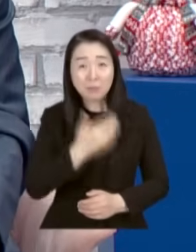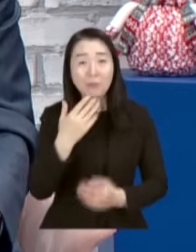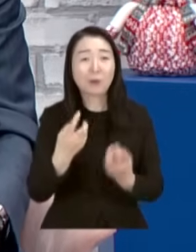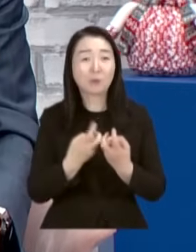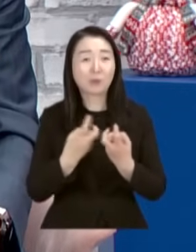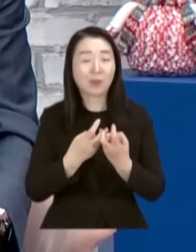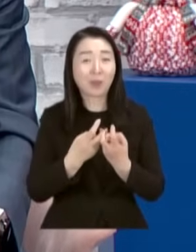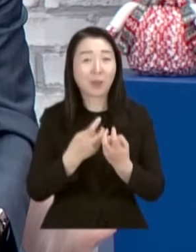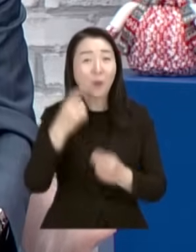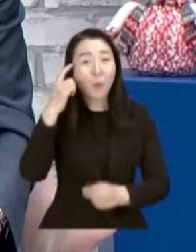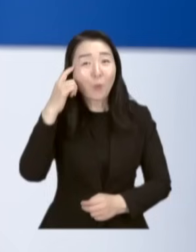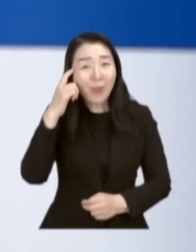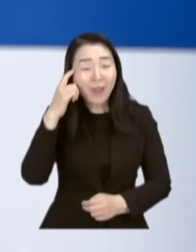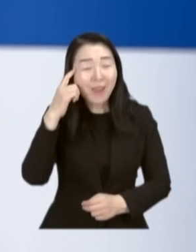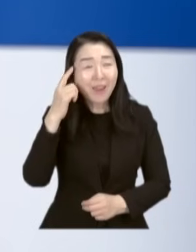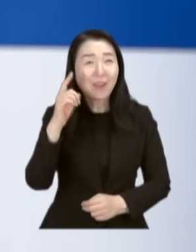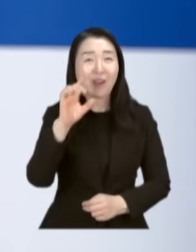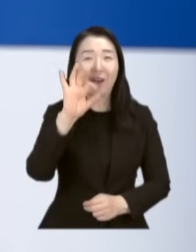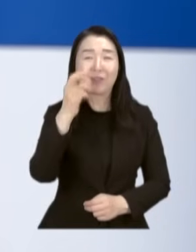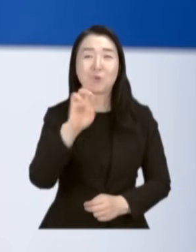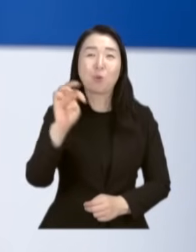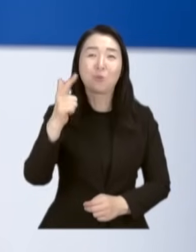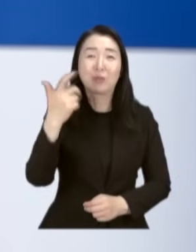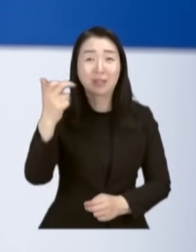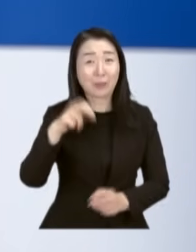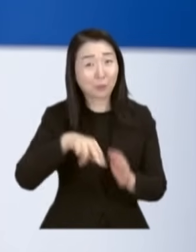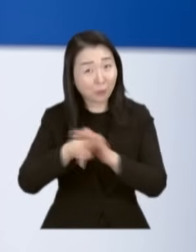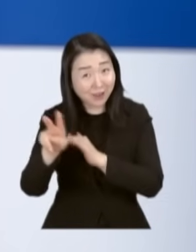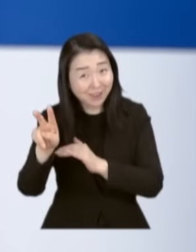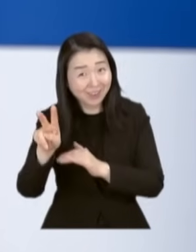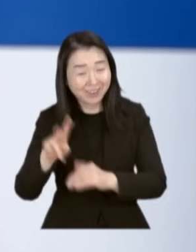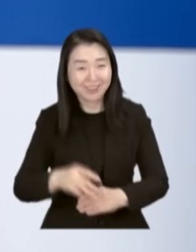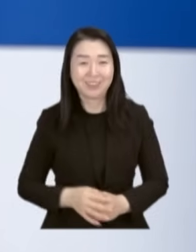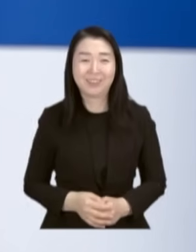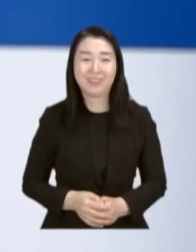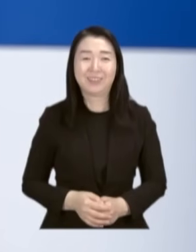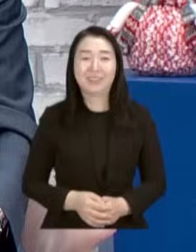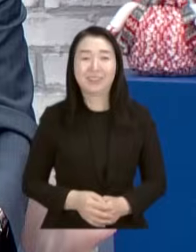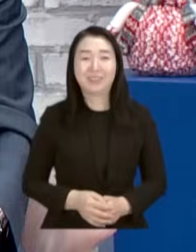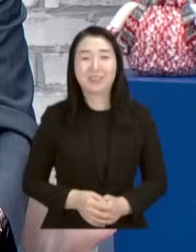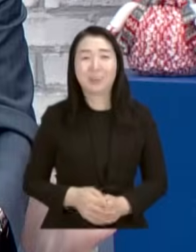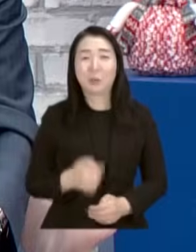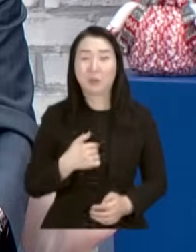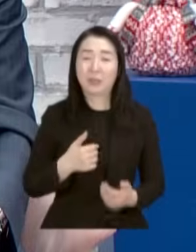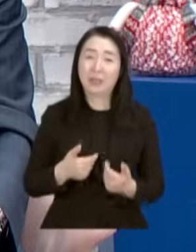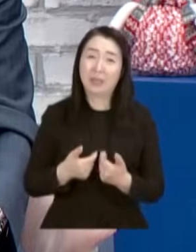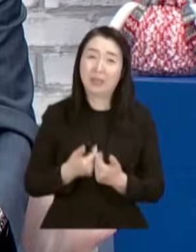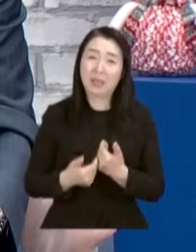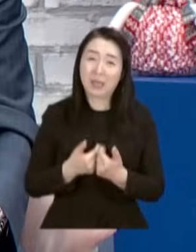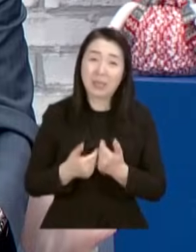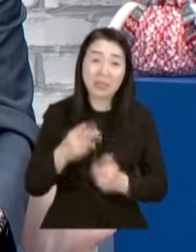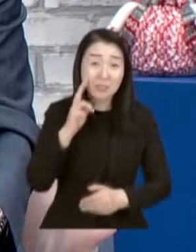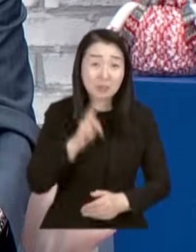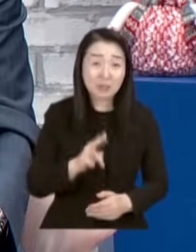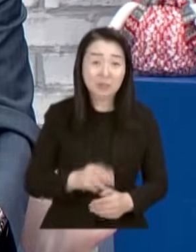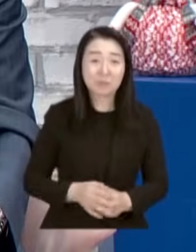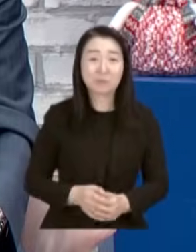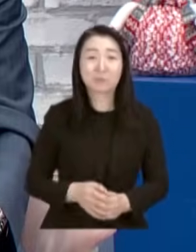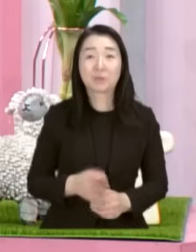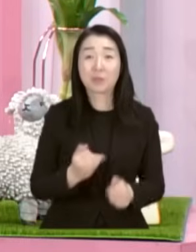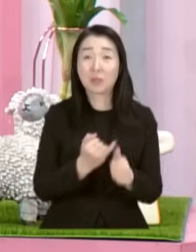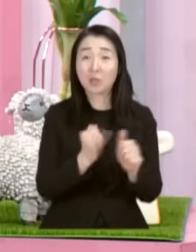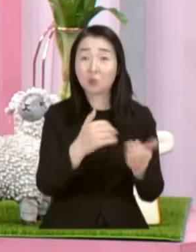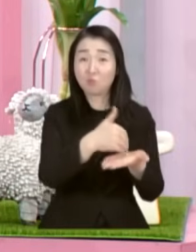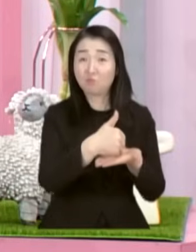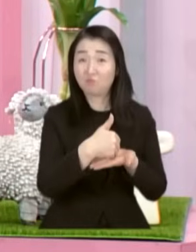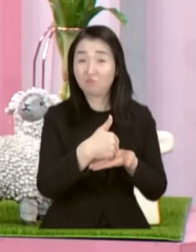이겨내셨어요? 용문산으로 도망가셨다며 때. 용문산. 그러니까. 아 내가 도저히 막 너무너무 갈등이 심하셔서.